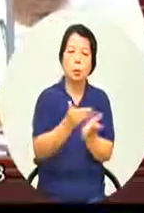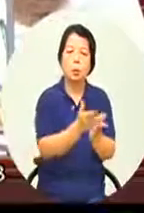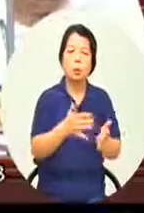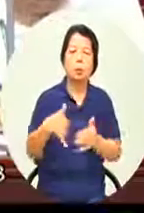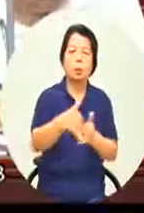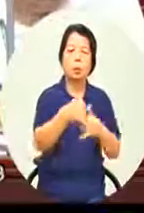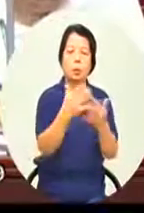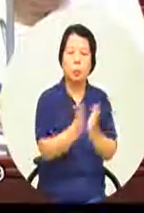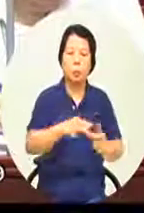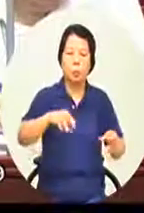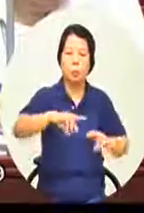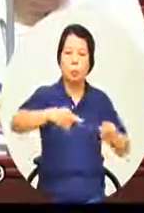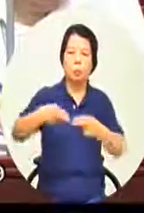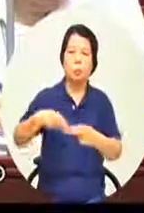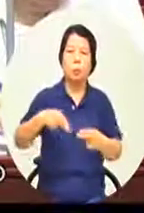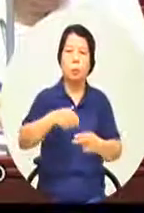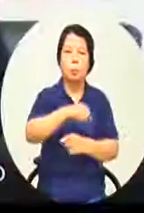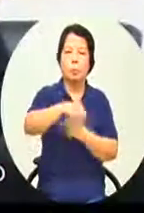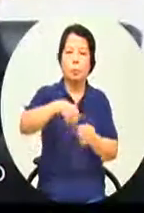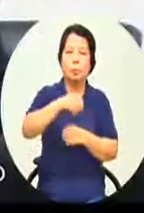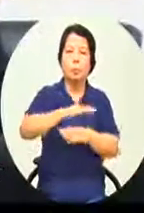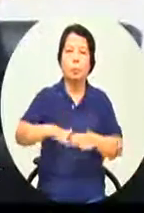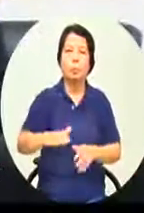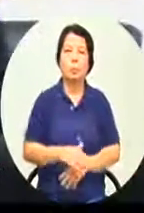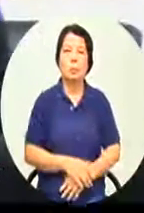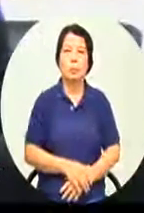一个调整。